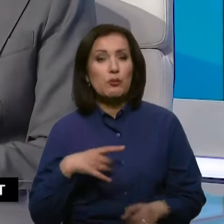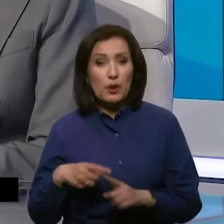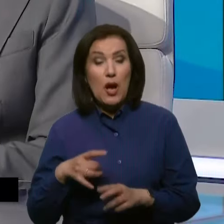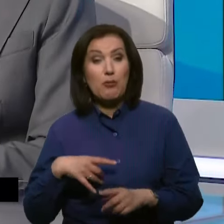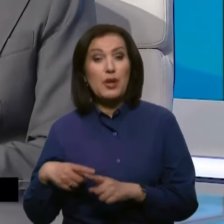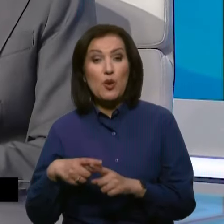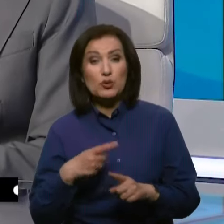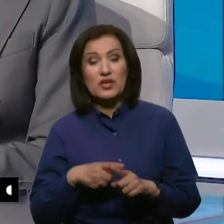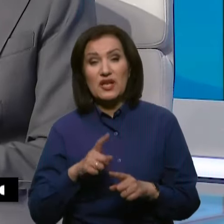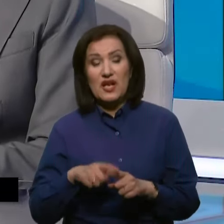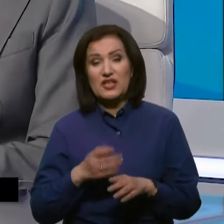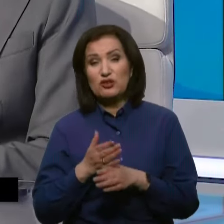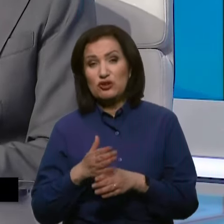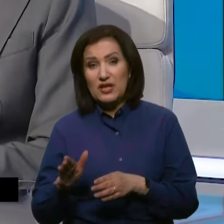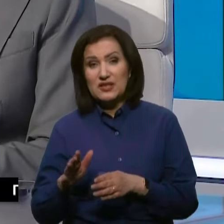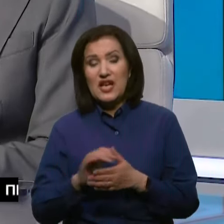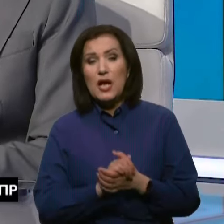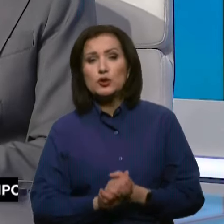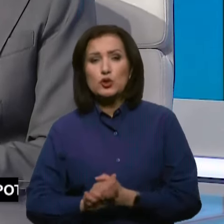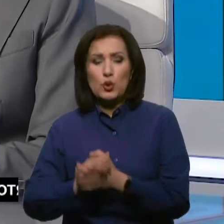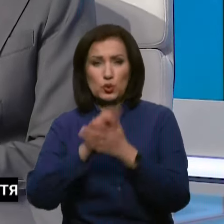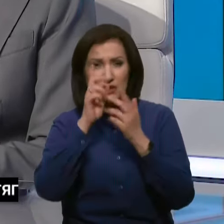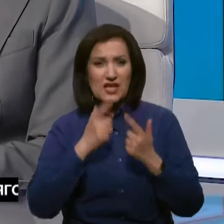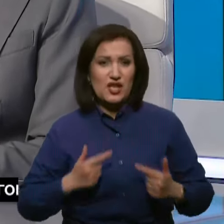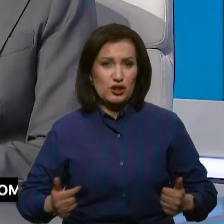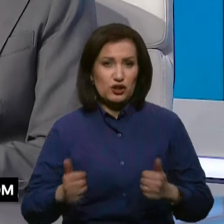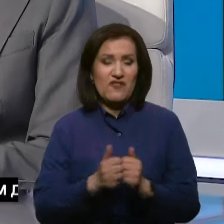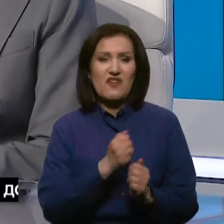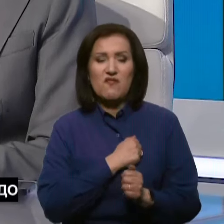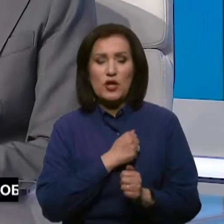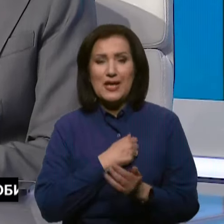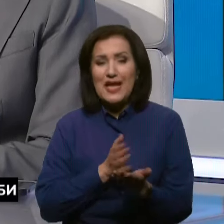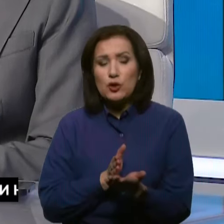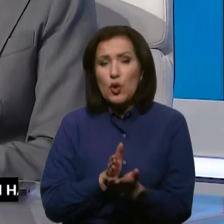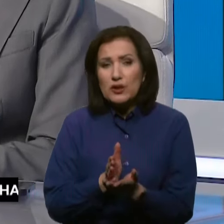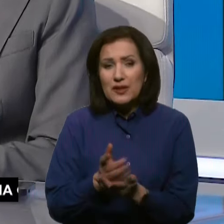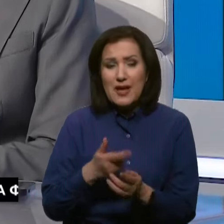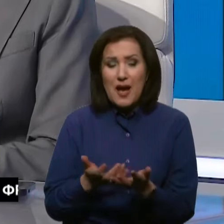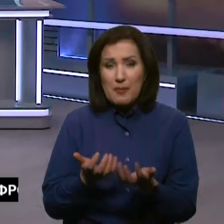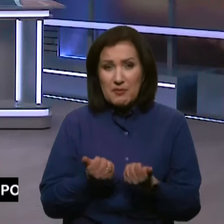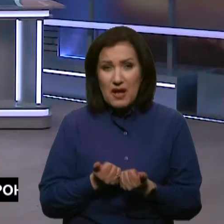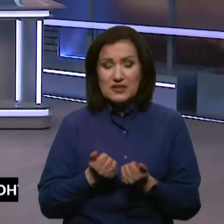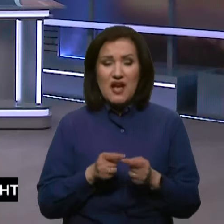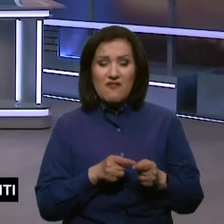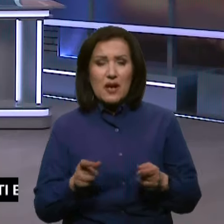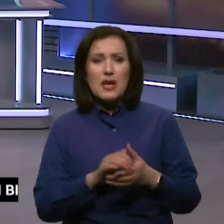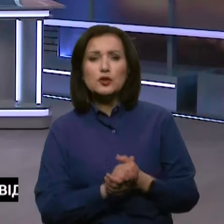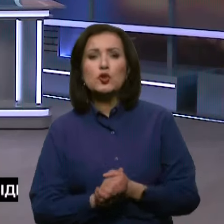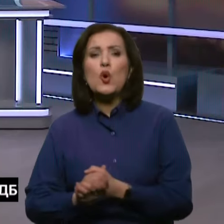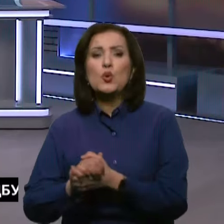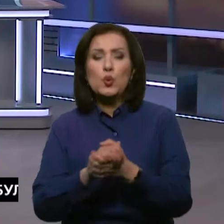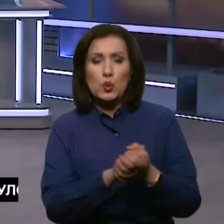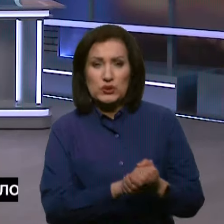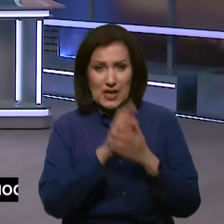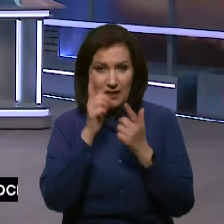А тэрыторыя Беларусі – гэта частка так званай саюзнай дзяржавы. І ваенная дактрына, якая прымалася, яна прымалася ў рамках саюзнай